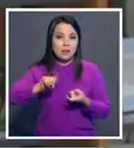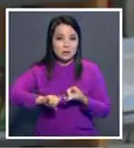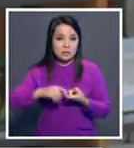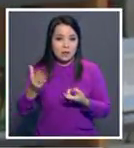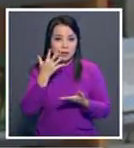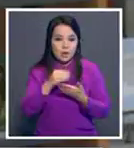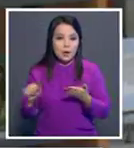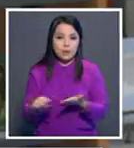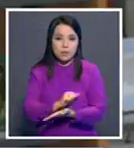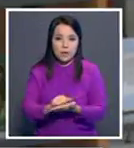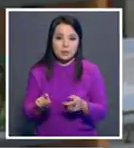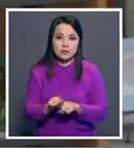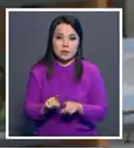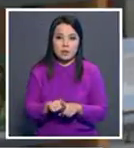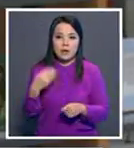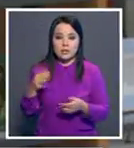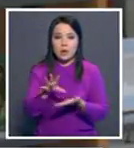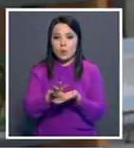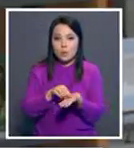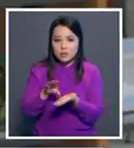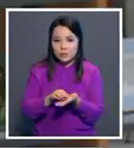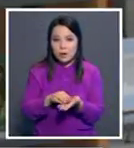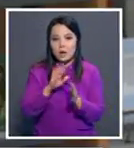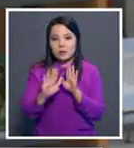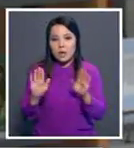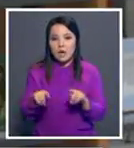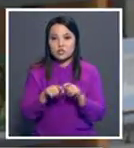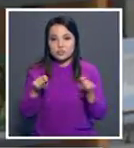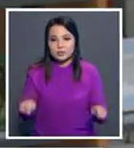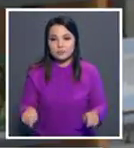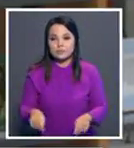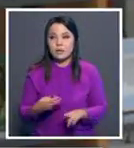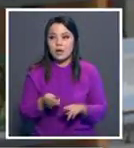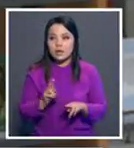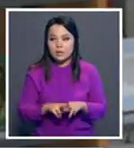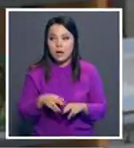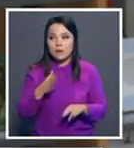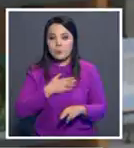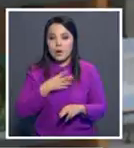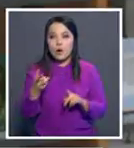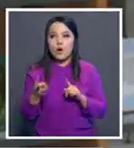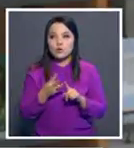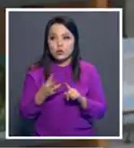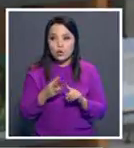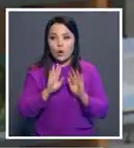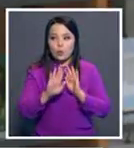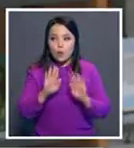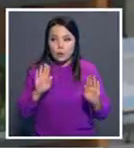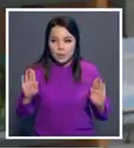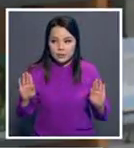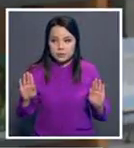байланысты құжаттардың көшірмесінің көрмесі ашылды. Енді үшінші көрме